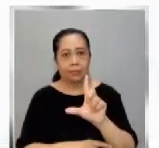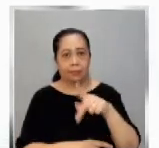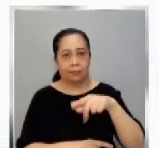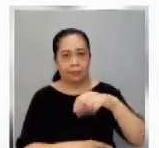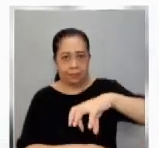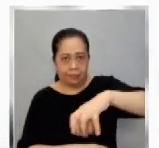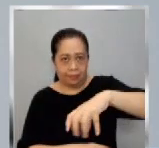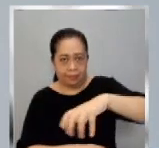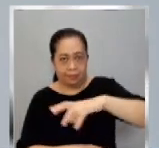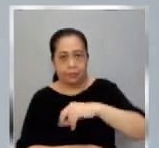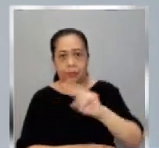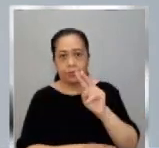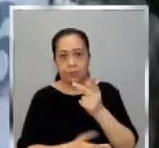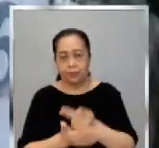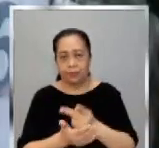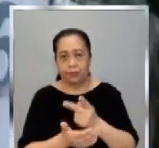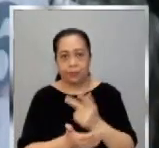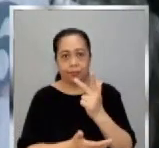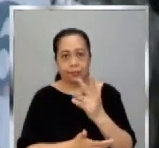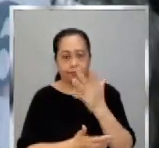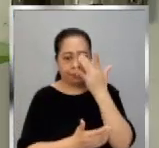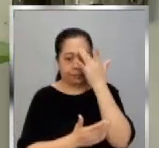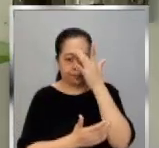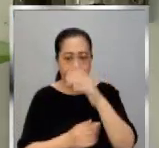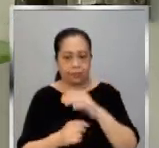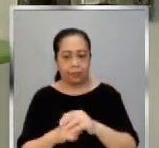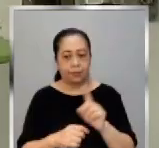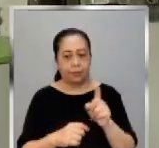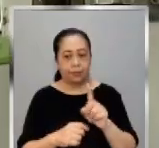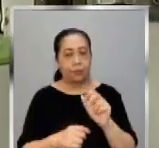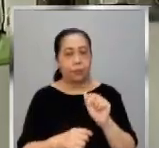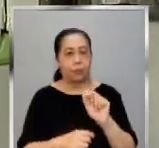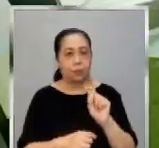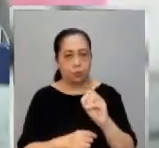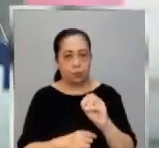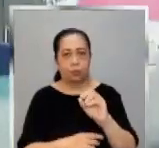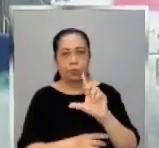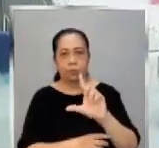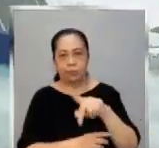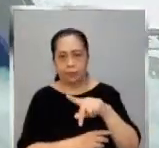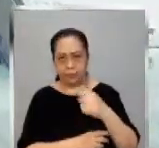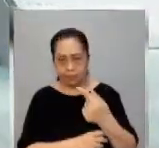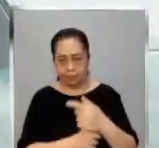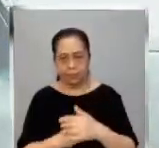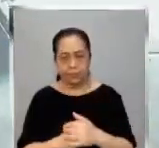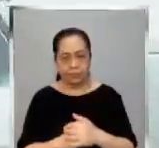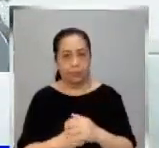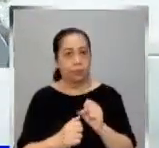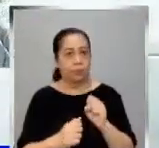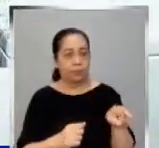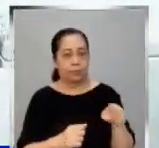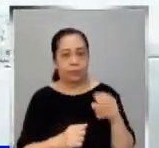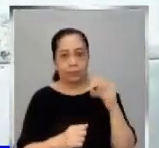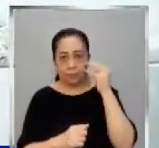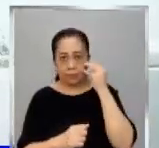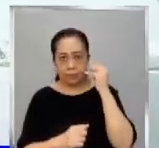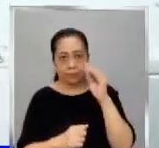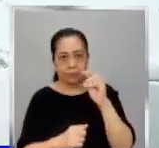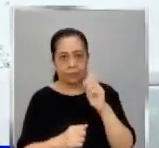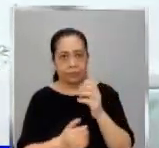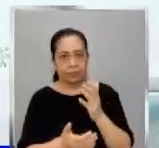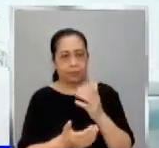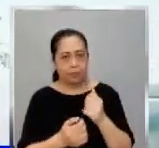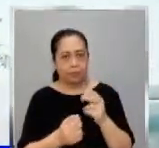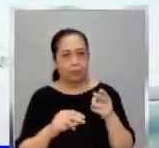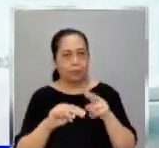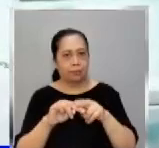2 pesos and 35 centavos ang kada litro ng auto LPG. Kaya naman si Mike Sirilan, tigil muna ang plano magtaas ng